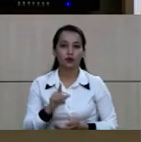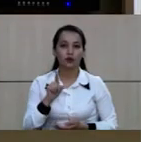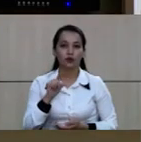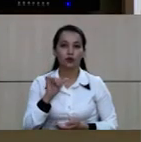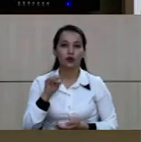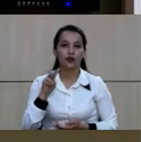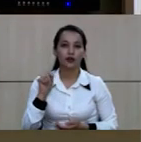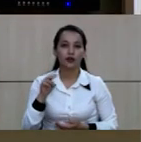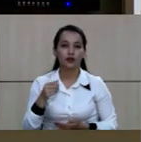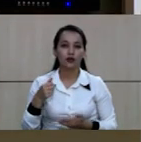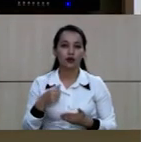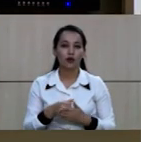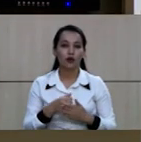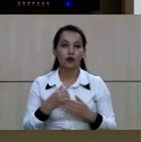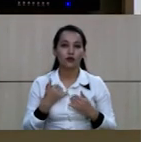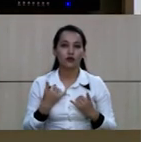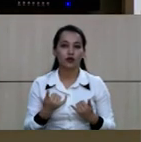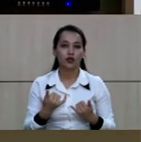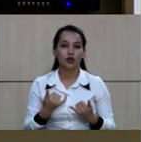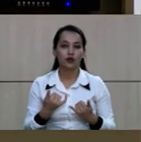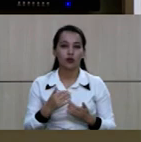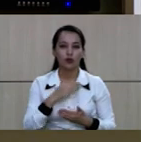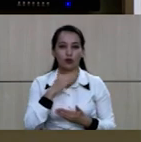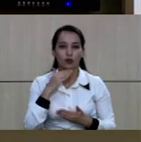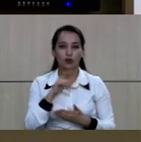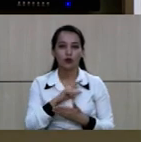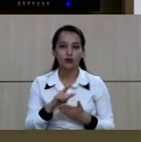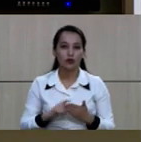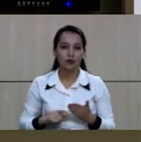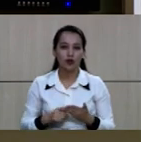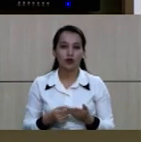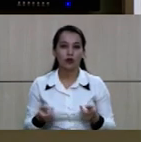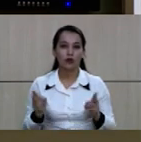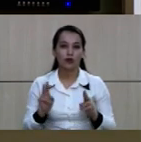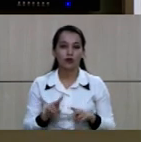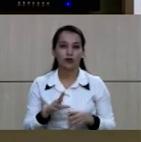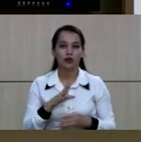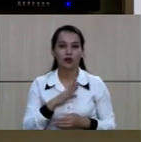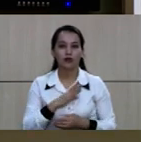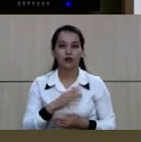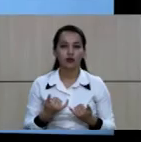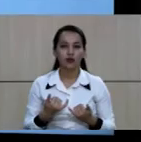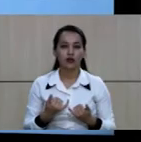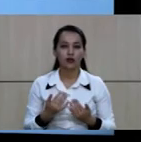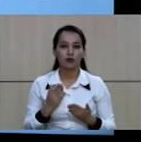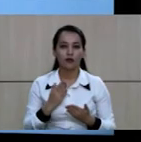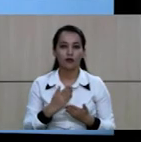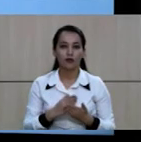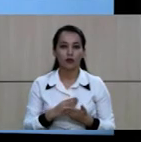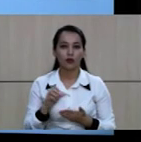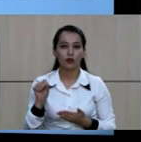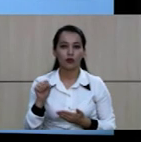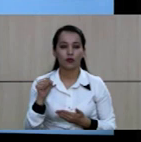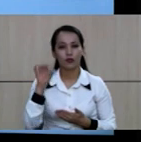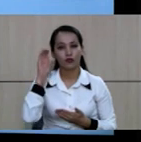Gulxaniyning bizga yetib kelgan ijodiy merosi haqida so'zlaydigan bo'lsak, u kishining bizgacha yetib kelgan asarlari o'zbek va tojik